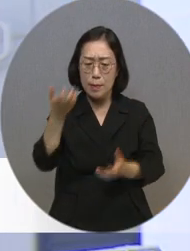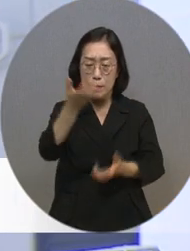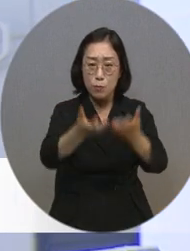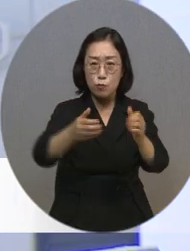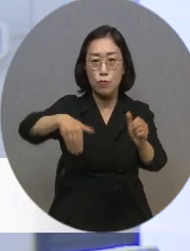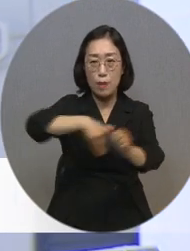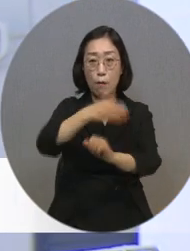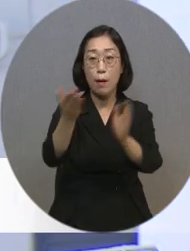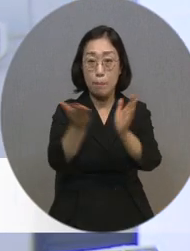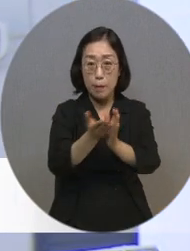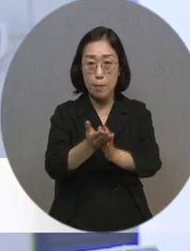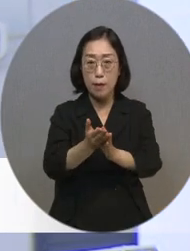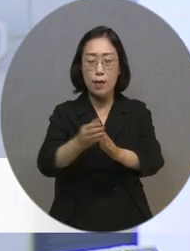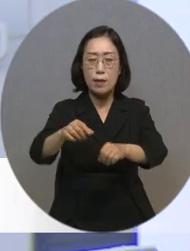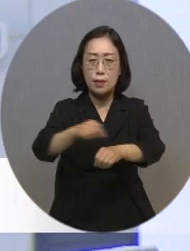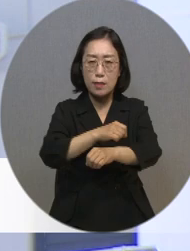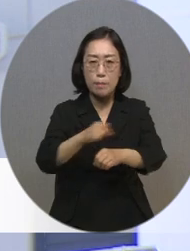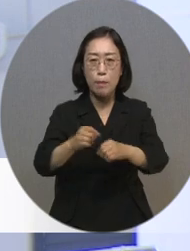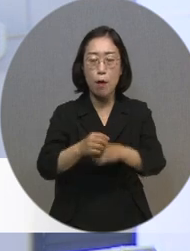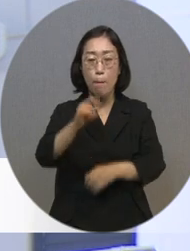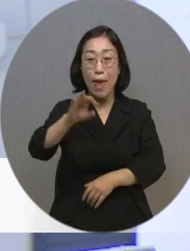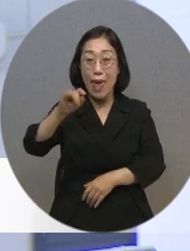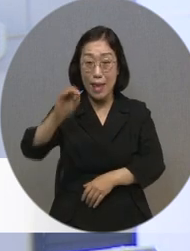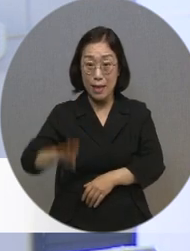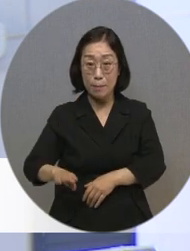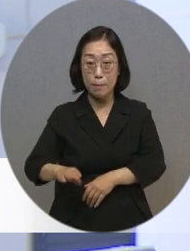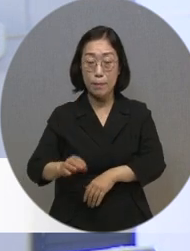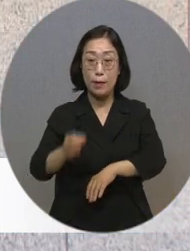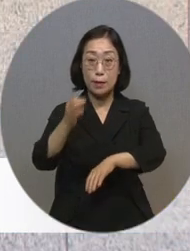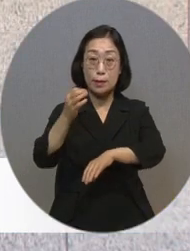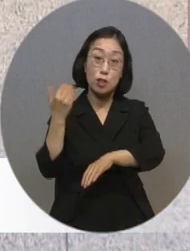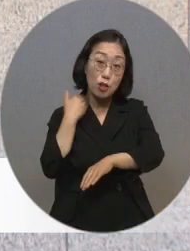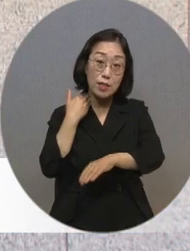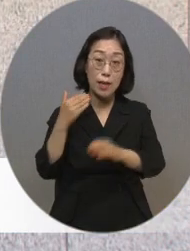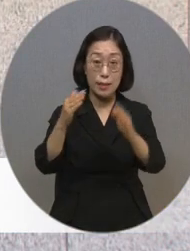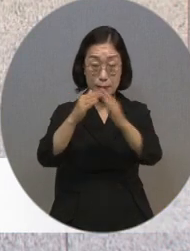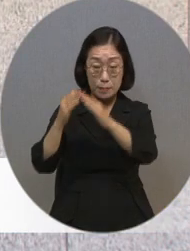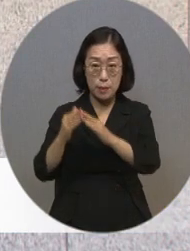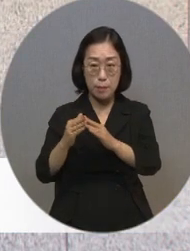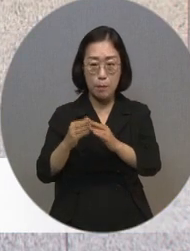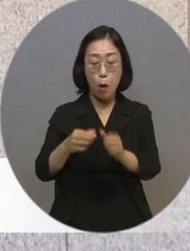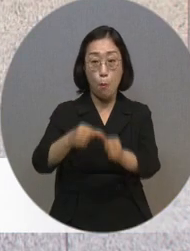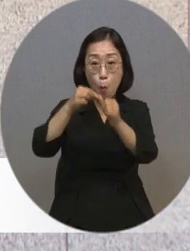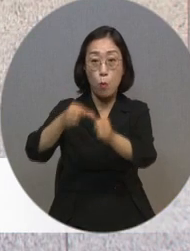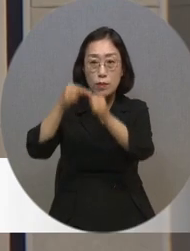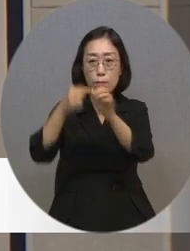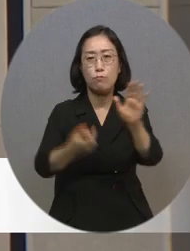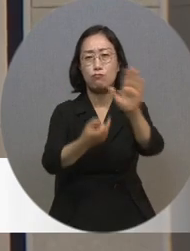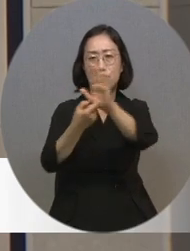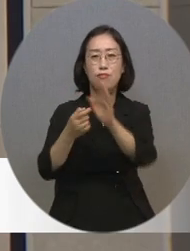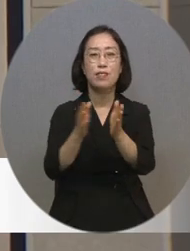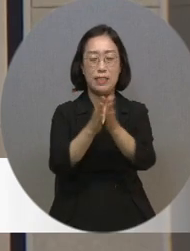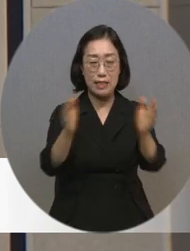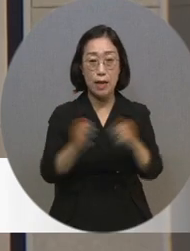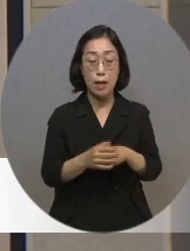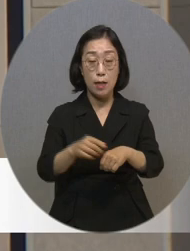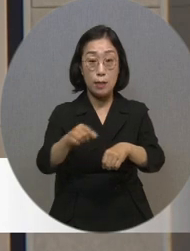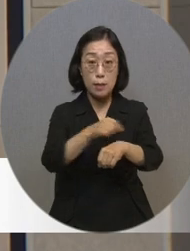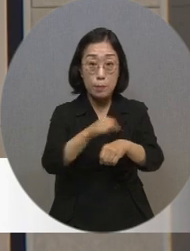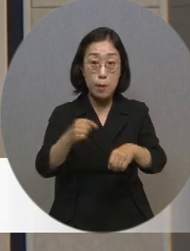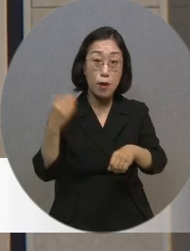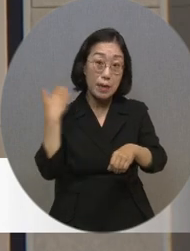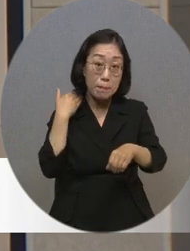여건에 맞춘 특화형 매입 임대주택 3천 가구에 대한 공모를 시작했습니다 특화형 매입